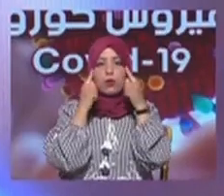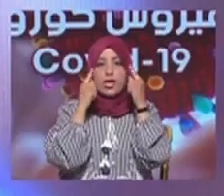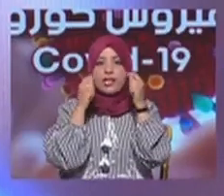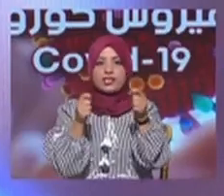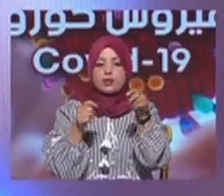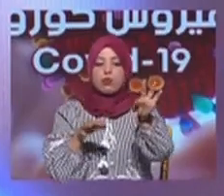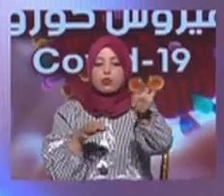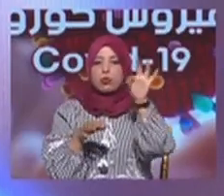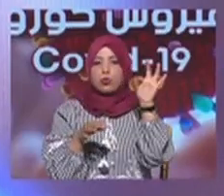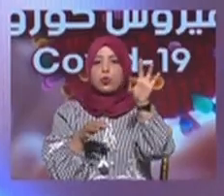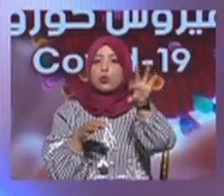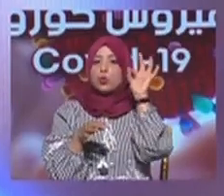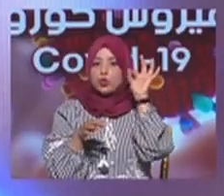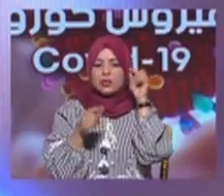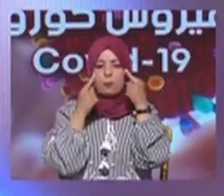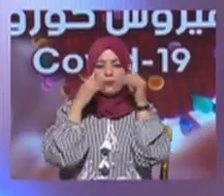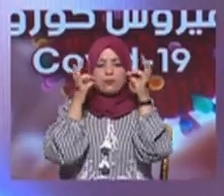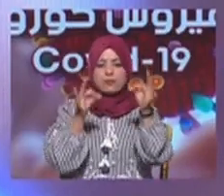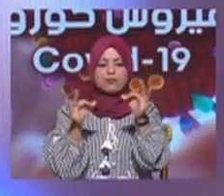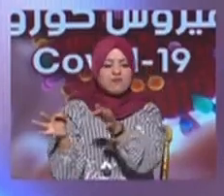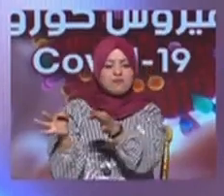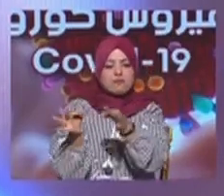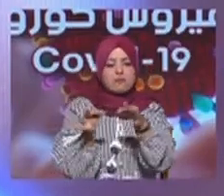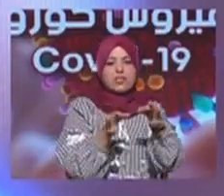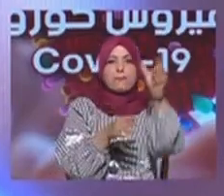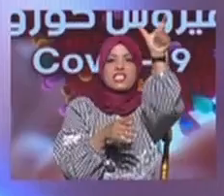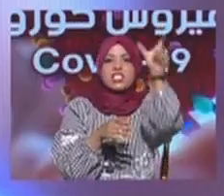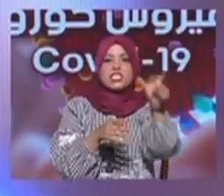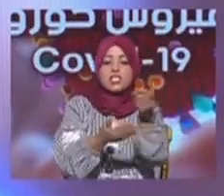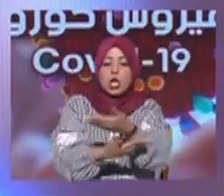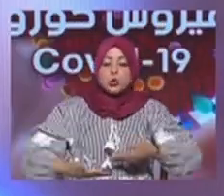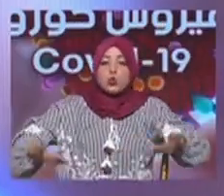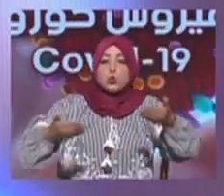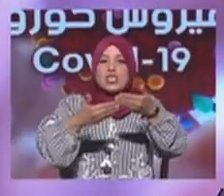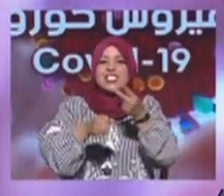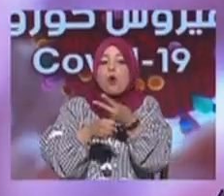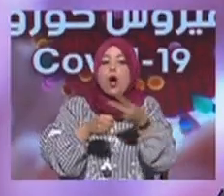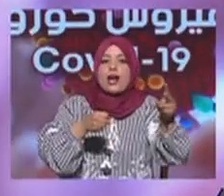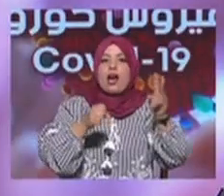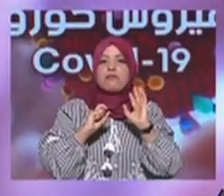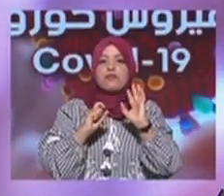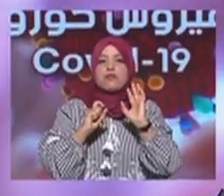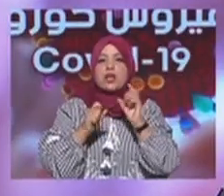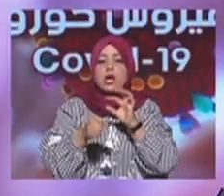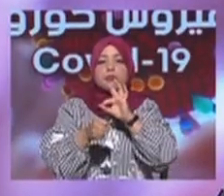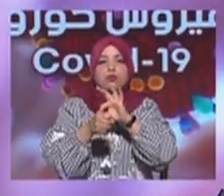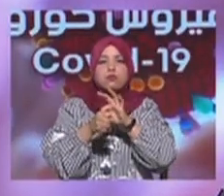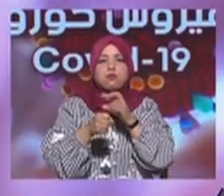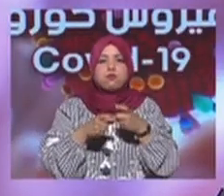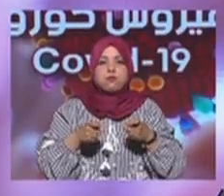نعملوا اختيار دقيق حسب الحالات وحسب ال معناها اللي نحسبوا انا